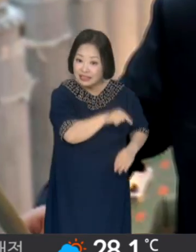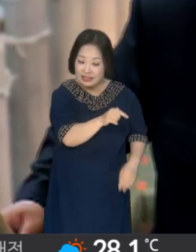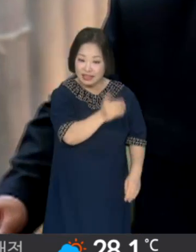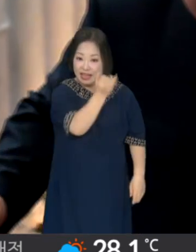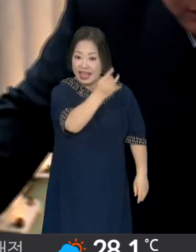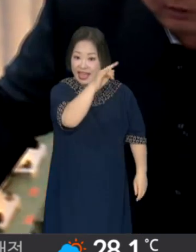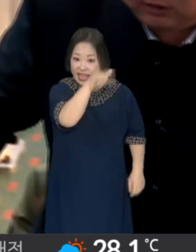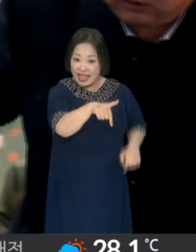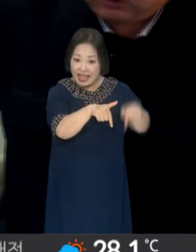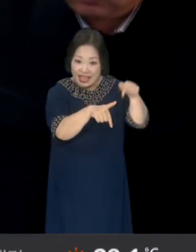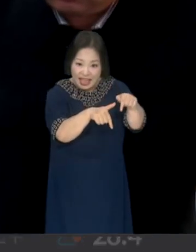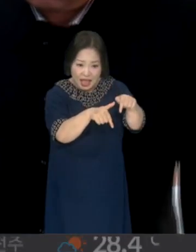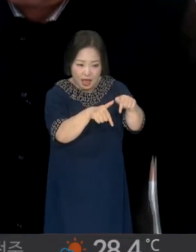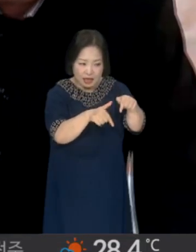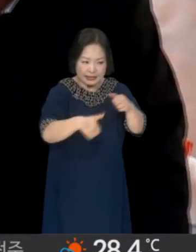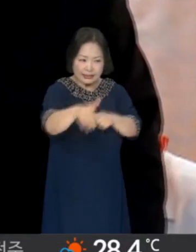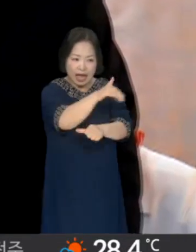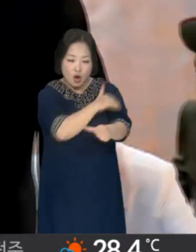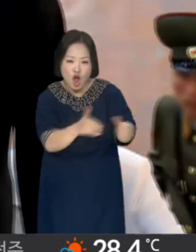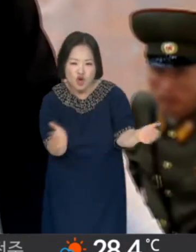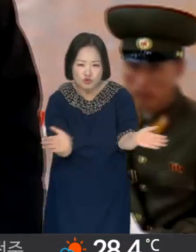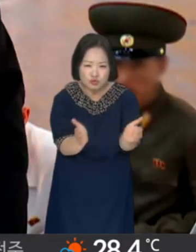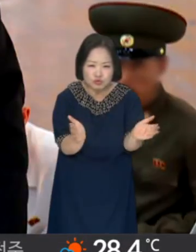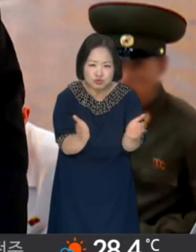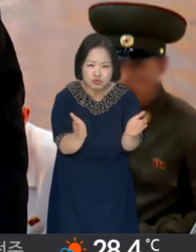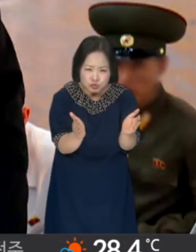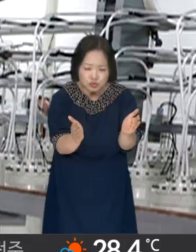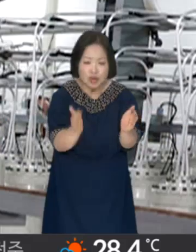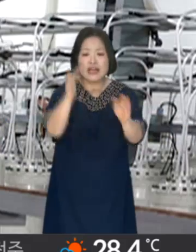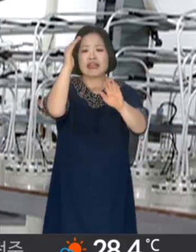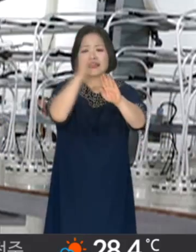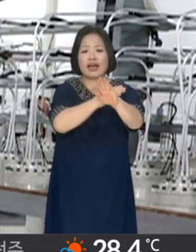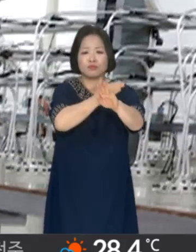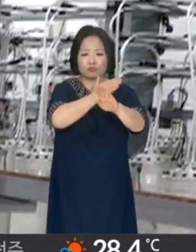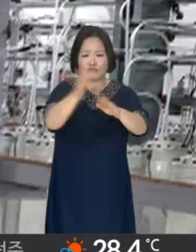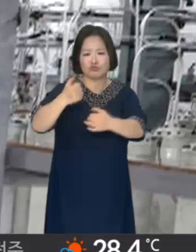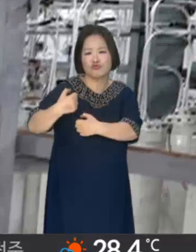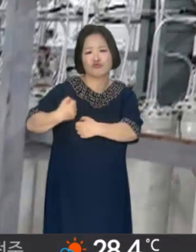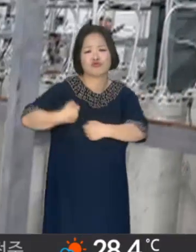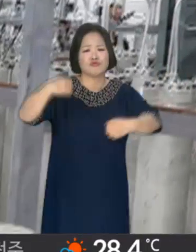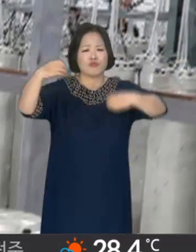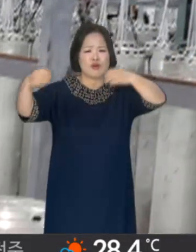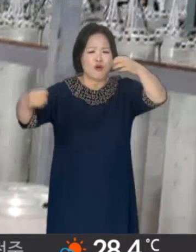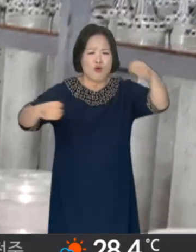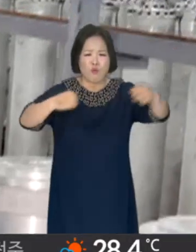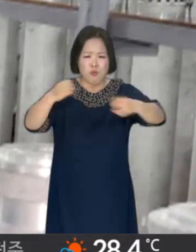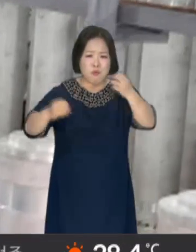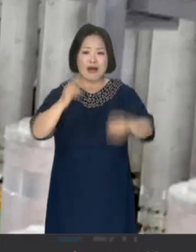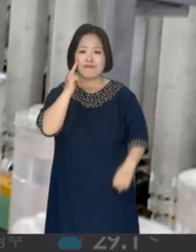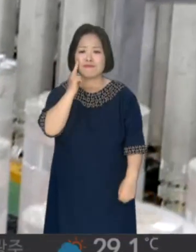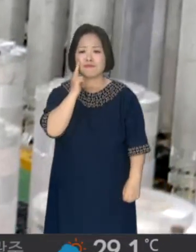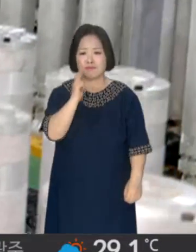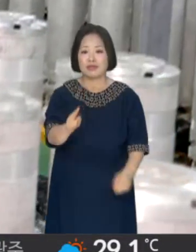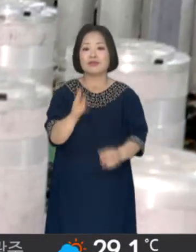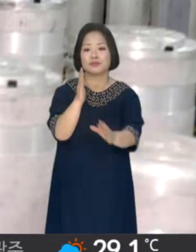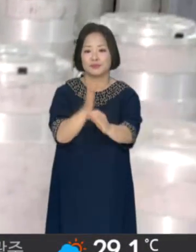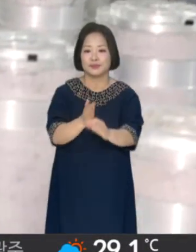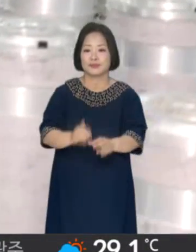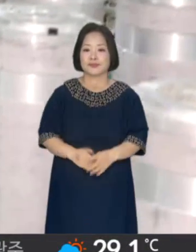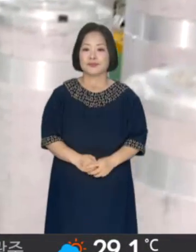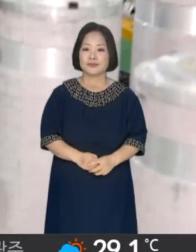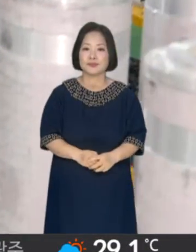의도적으로 고조시키면서 한반도의 군사적 긴장감은 갈수록 높아지고 있습니다 연합뉴스 t